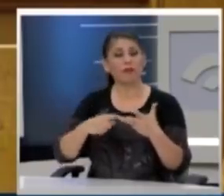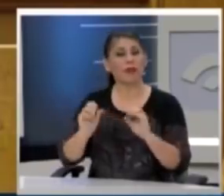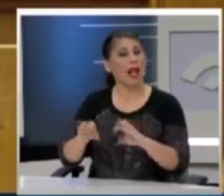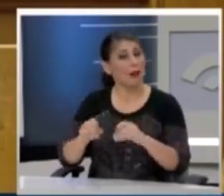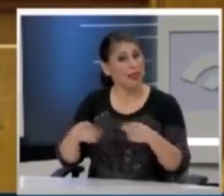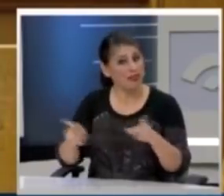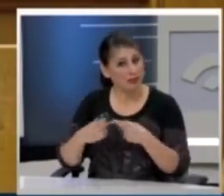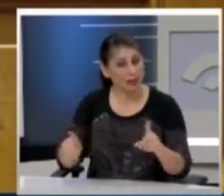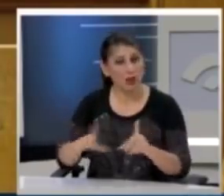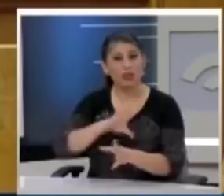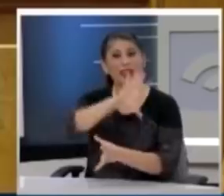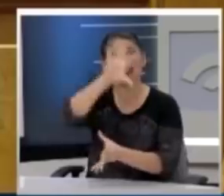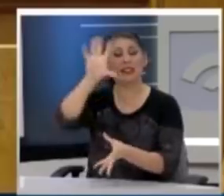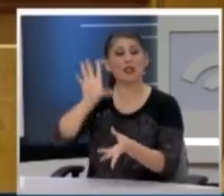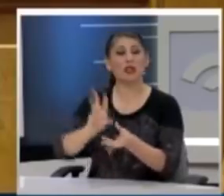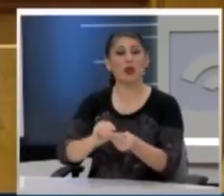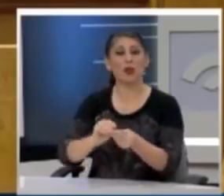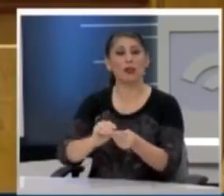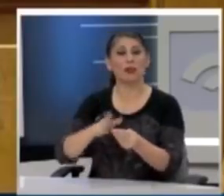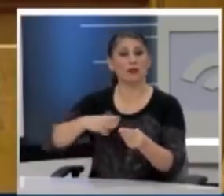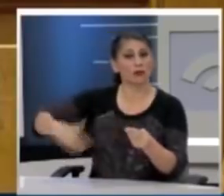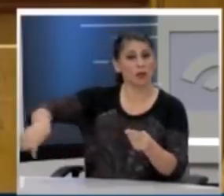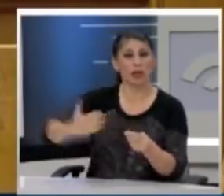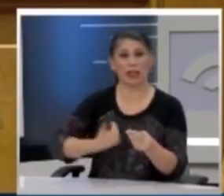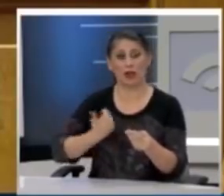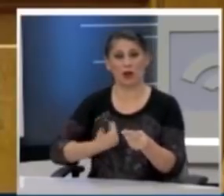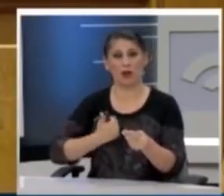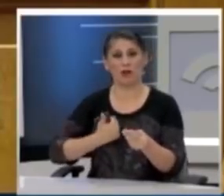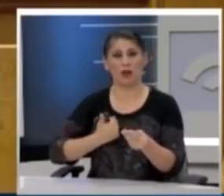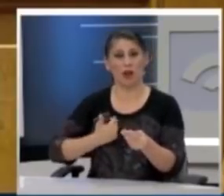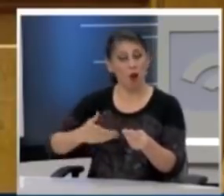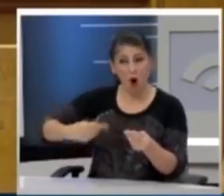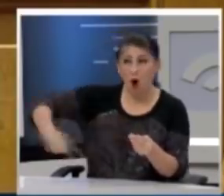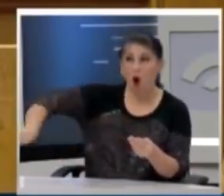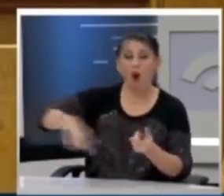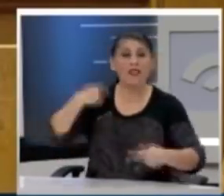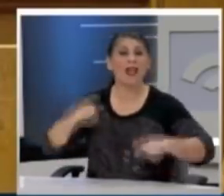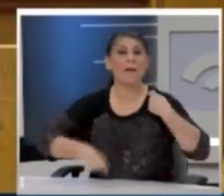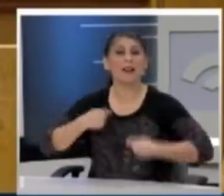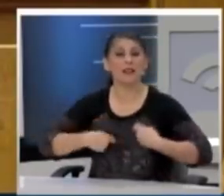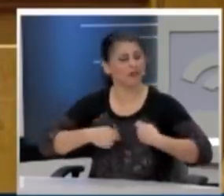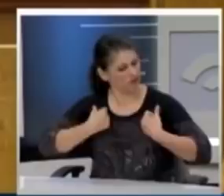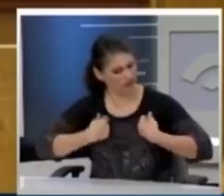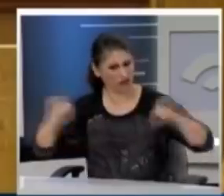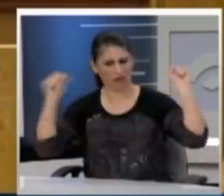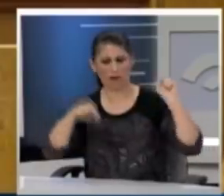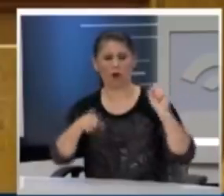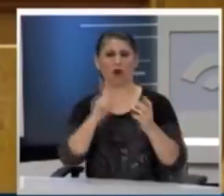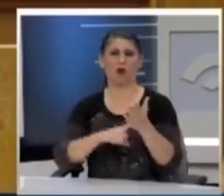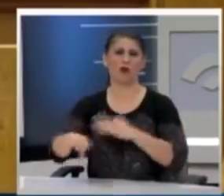εκπαιδευτικών συνολικά του λαού και της νεολαίας που διαμαρτύρονται ενάντια σε αυτό το